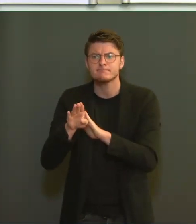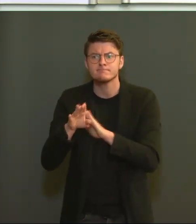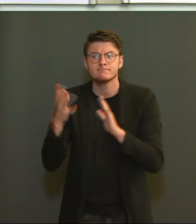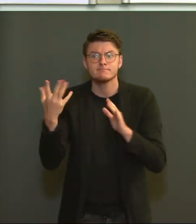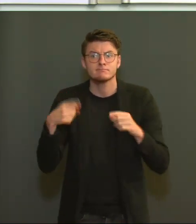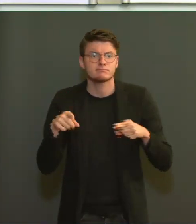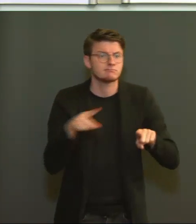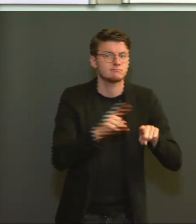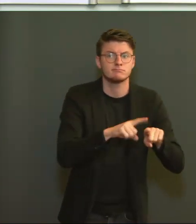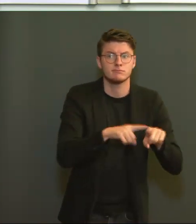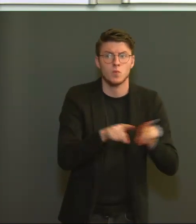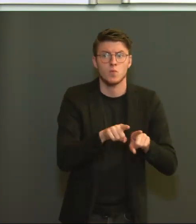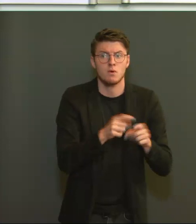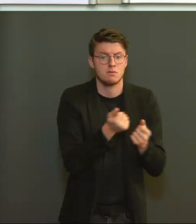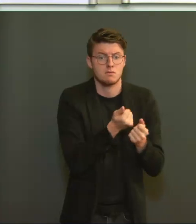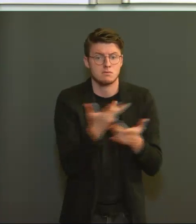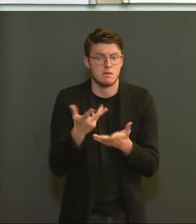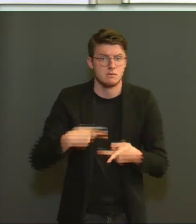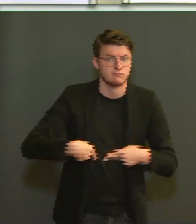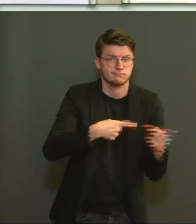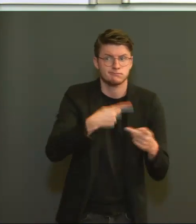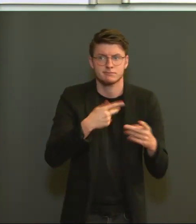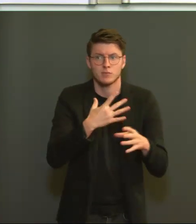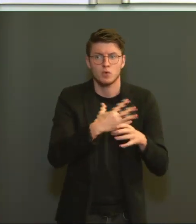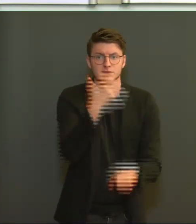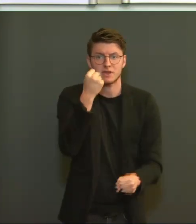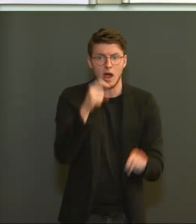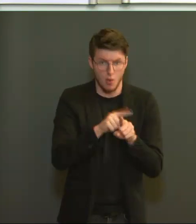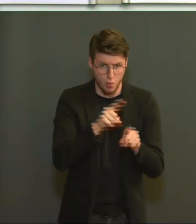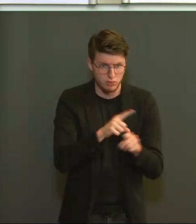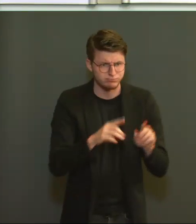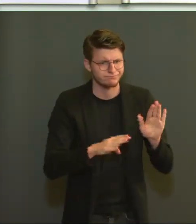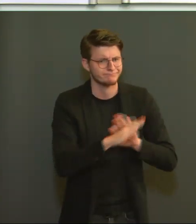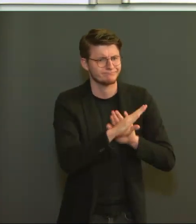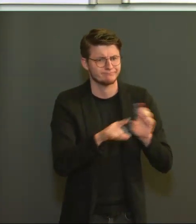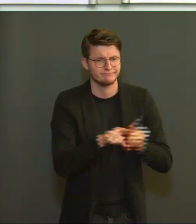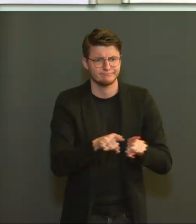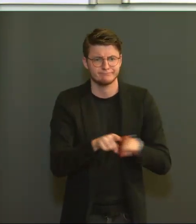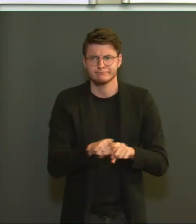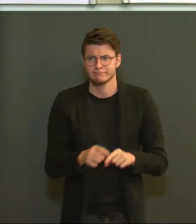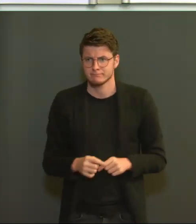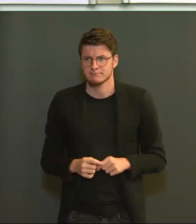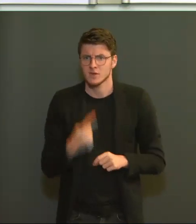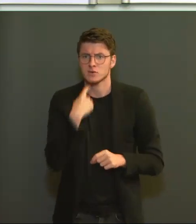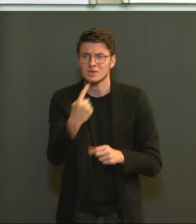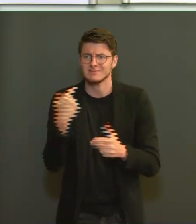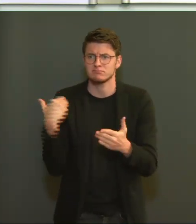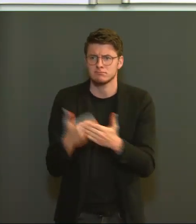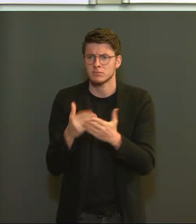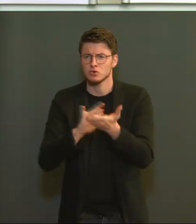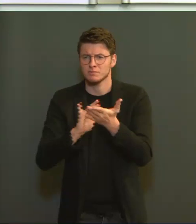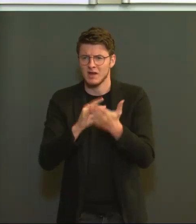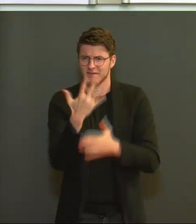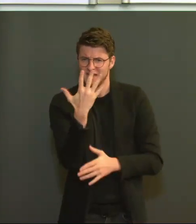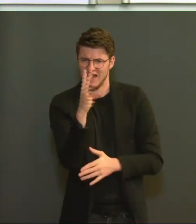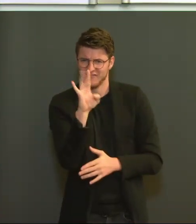nieuwe ziekenhuisopnames. De afgelopen week waren er gemiddeld 45